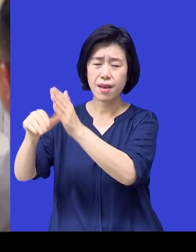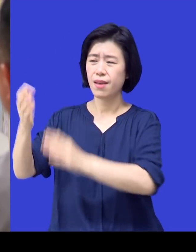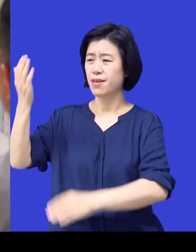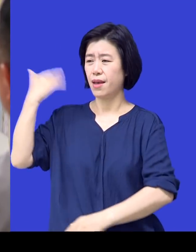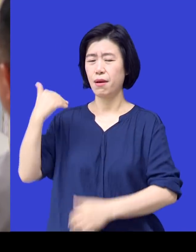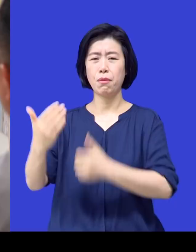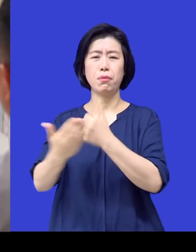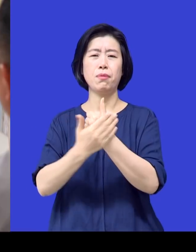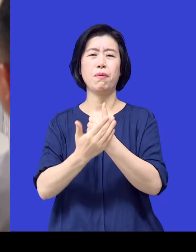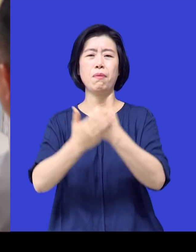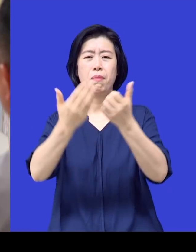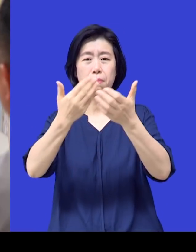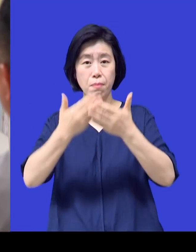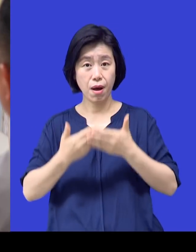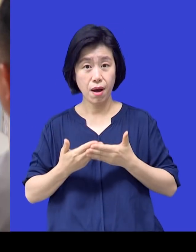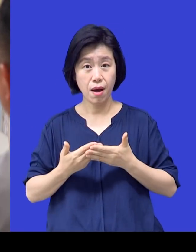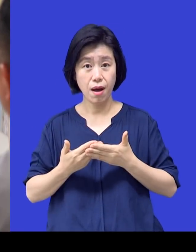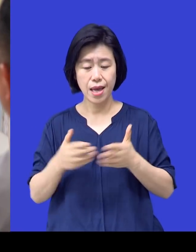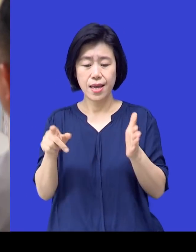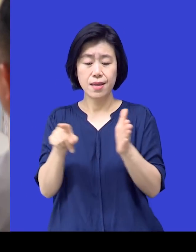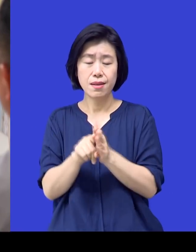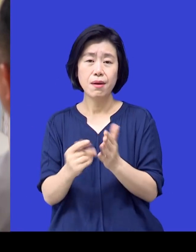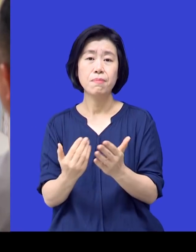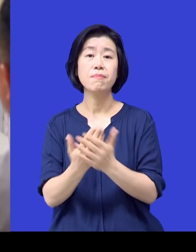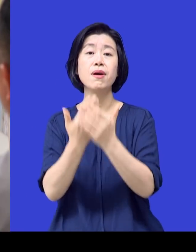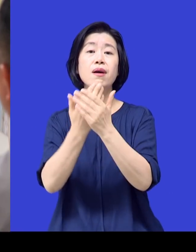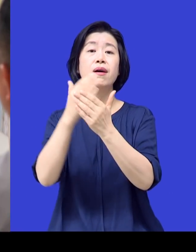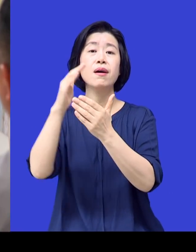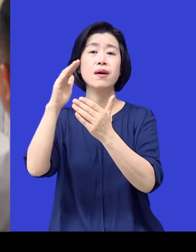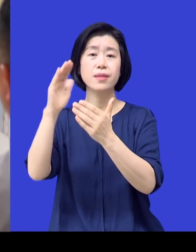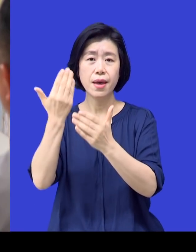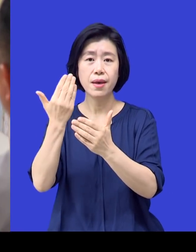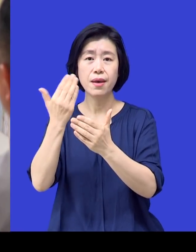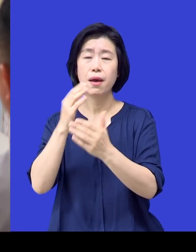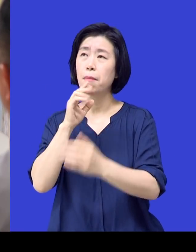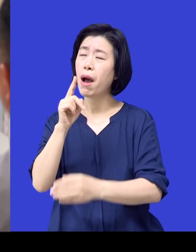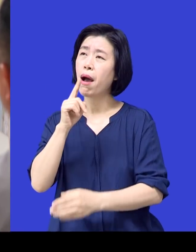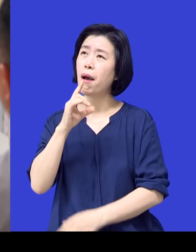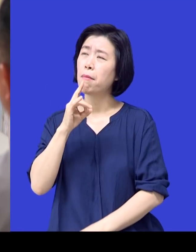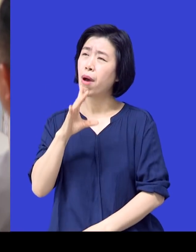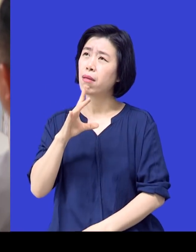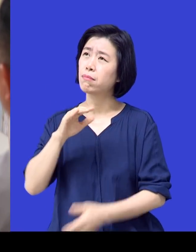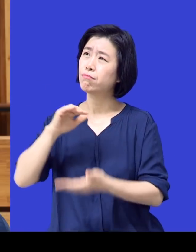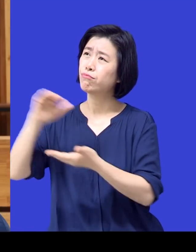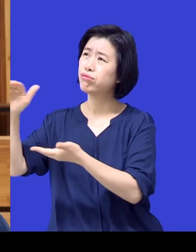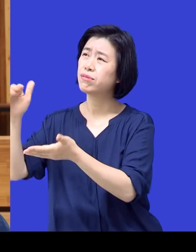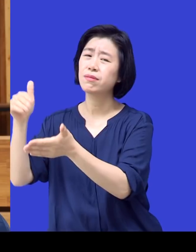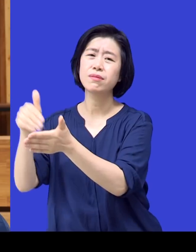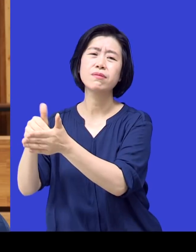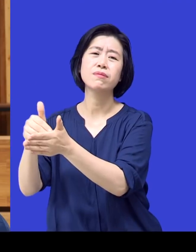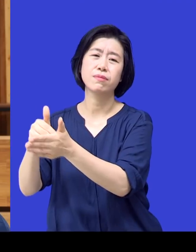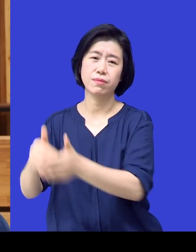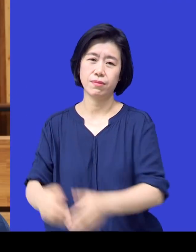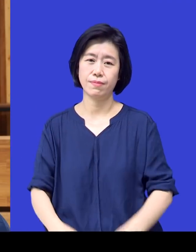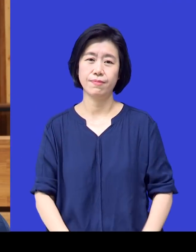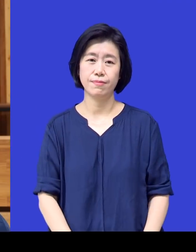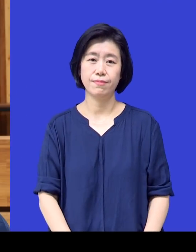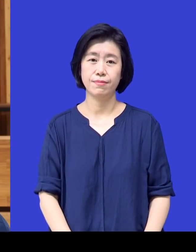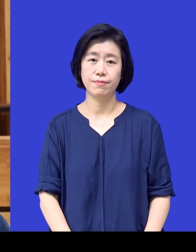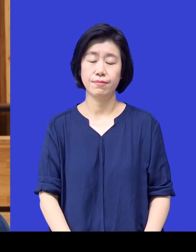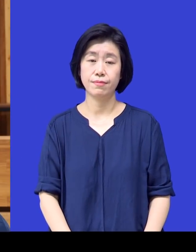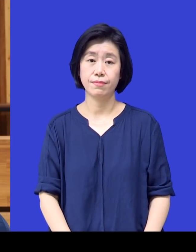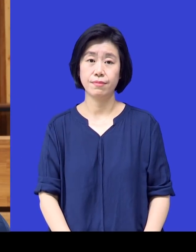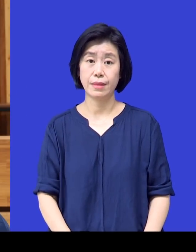도움받아서 경제와 신앙을 이룩한 반의 이야기 외에는 들려드릴 것이 없습니다.